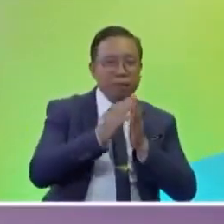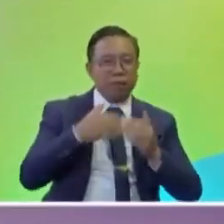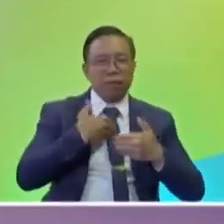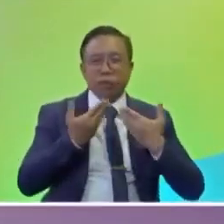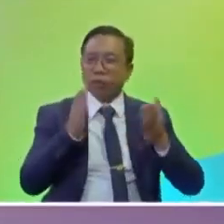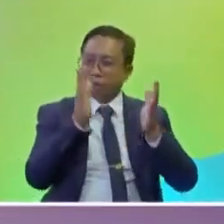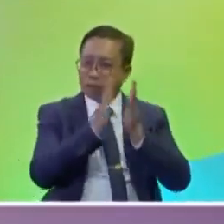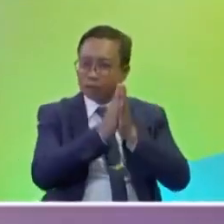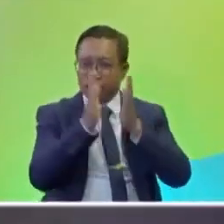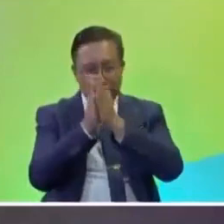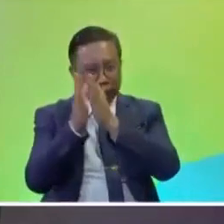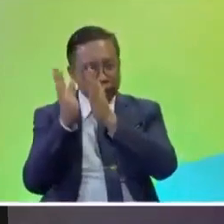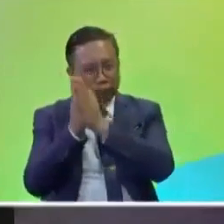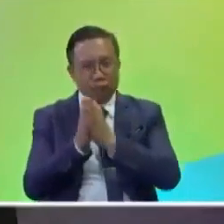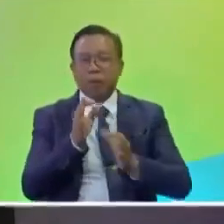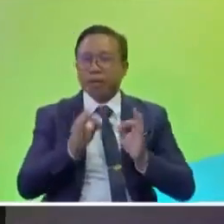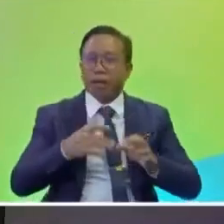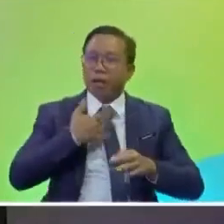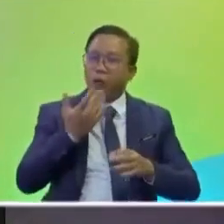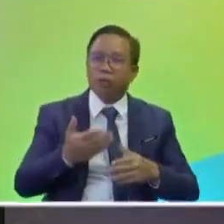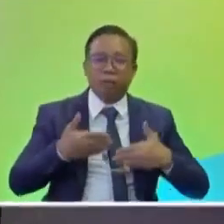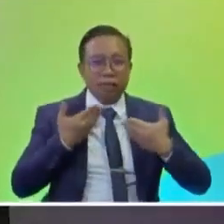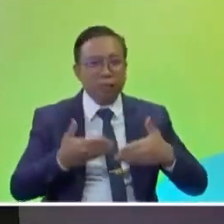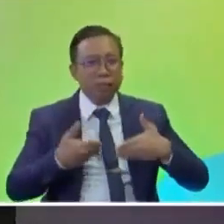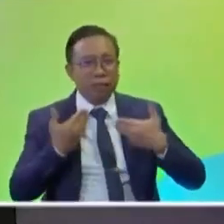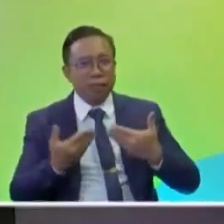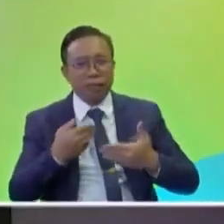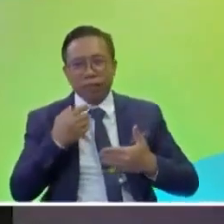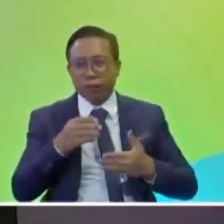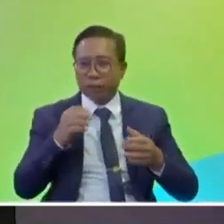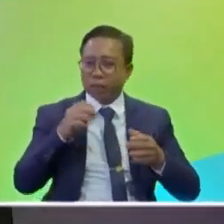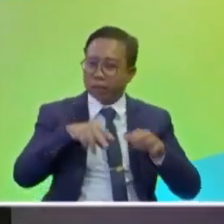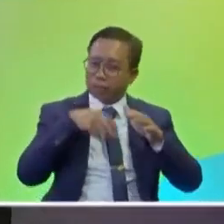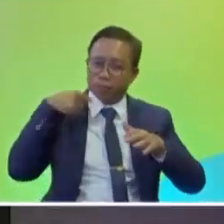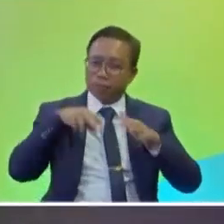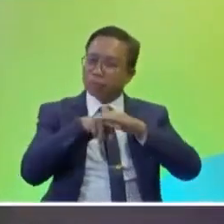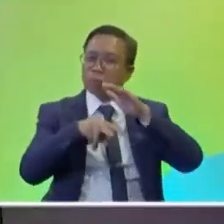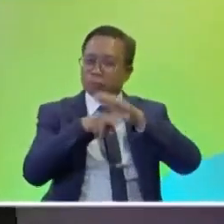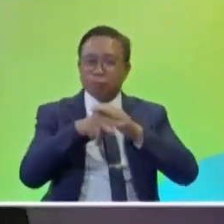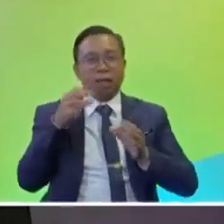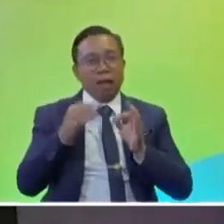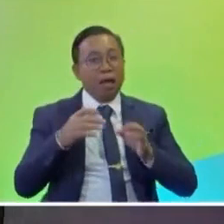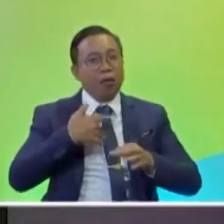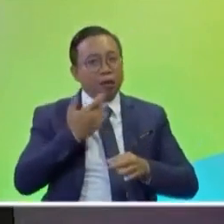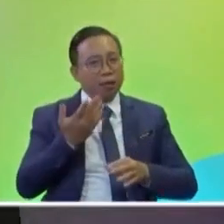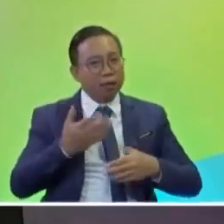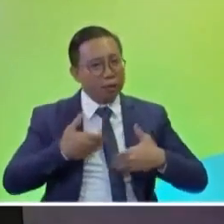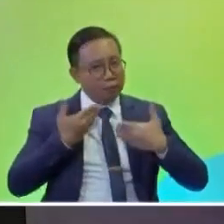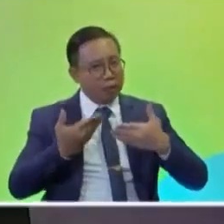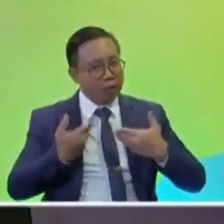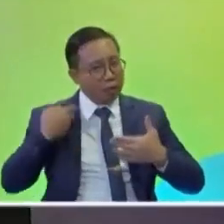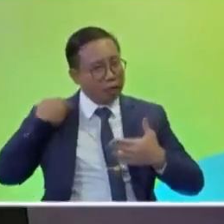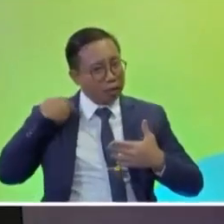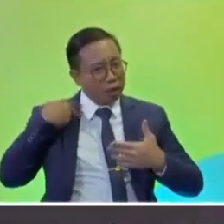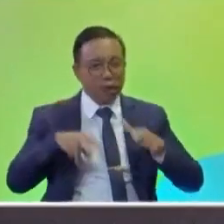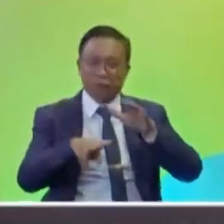gembira tepuk tangan. Kalau rasa gembira hentak kaki. Kalau rasa